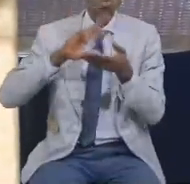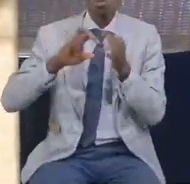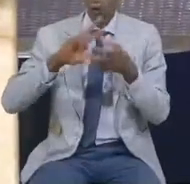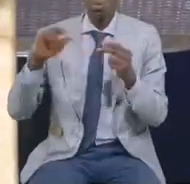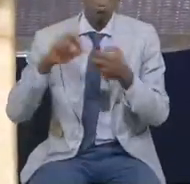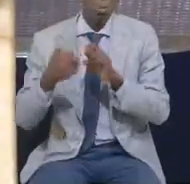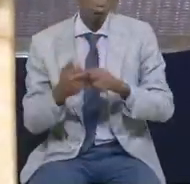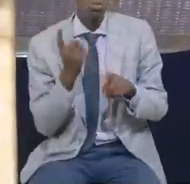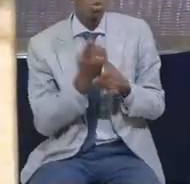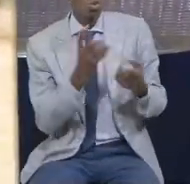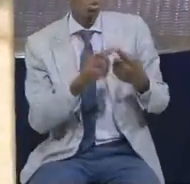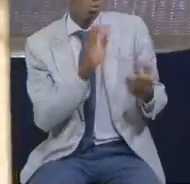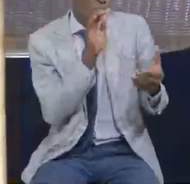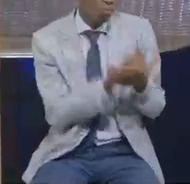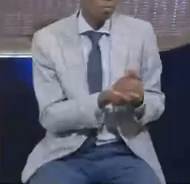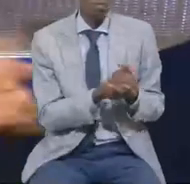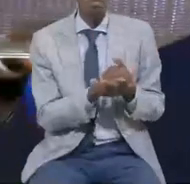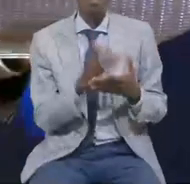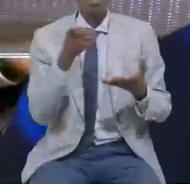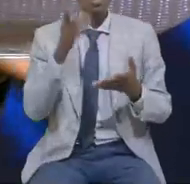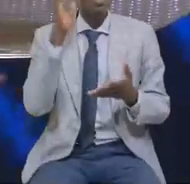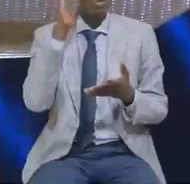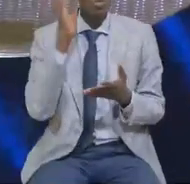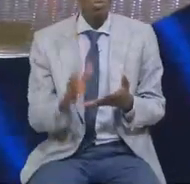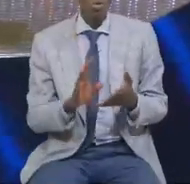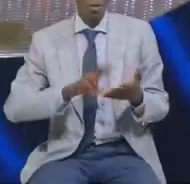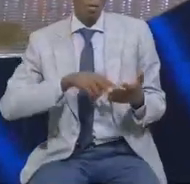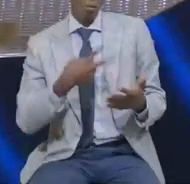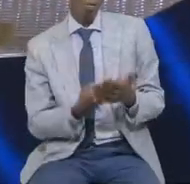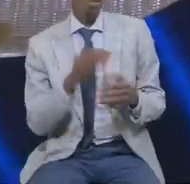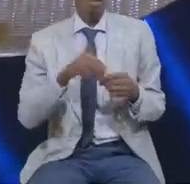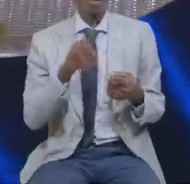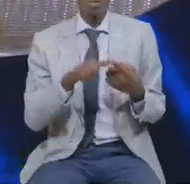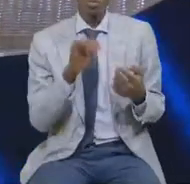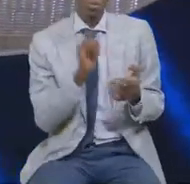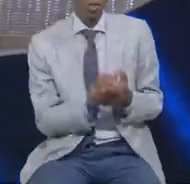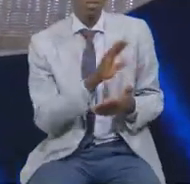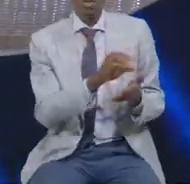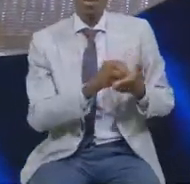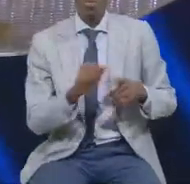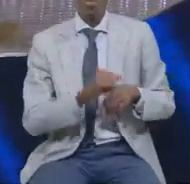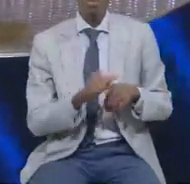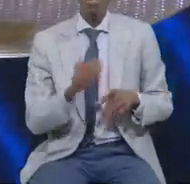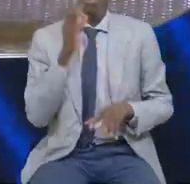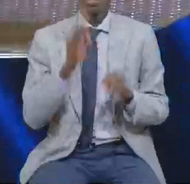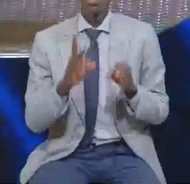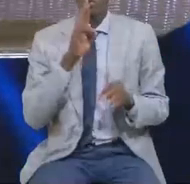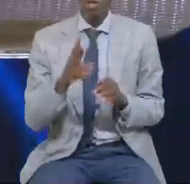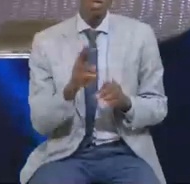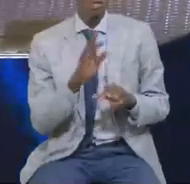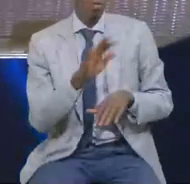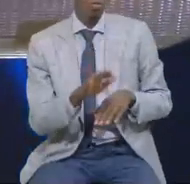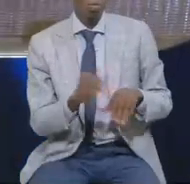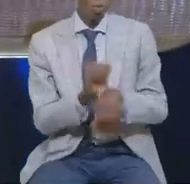même si tu dis que je veux me marier, même si je rate le ciel, tu vas avaler leur système. Et si tu travailles